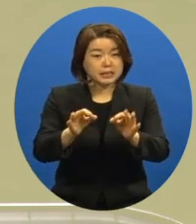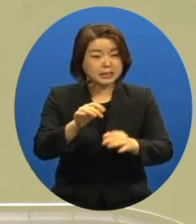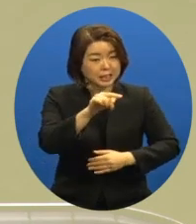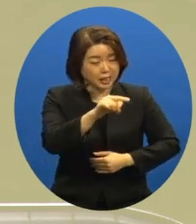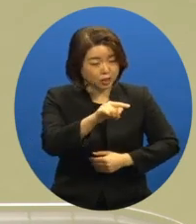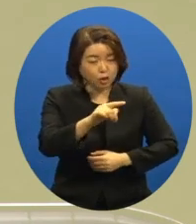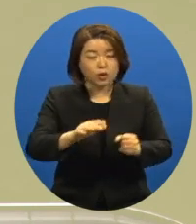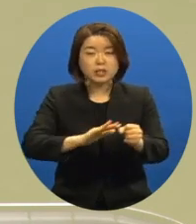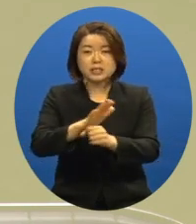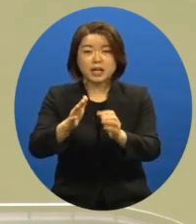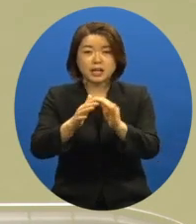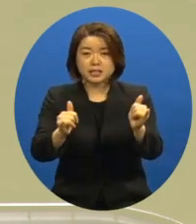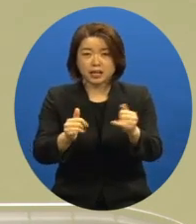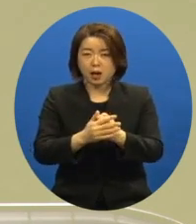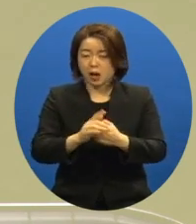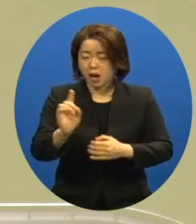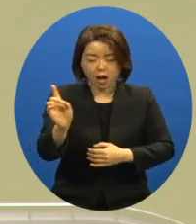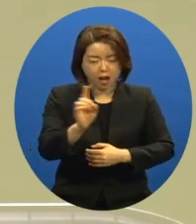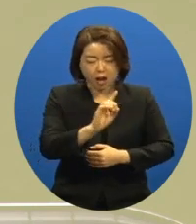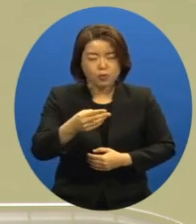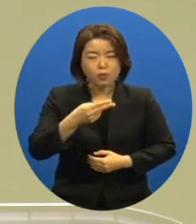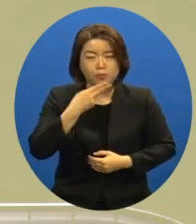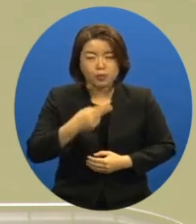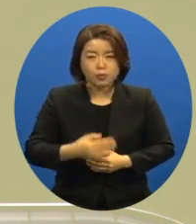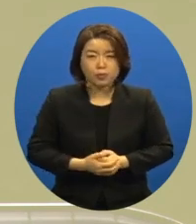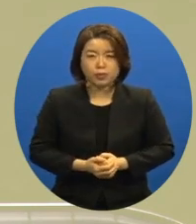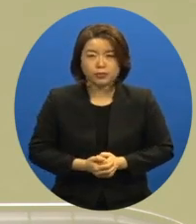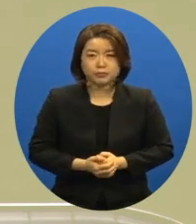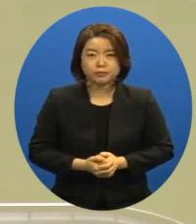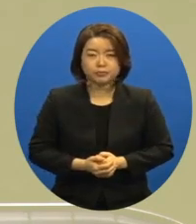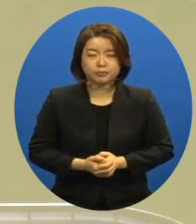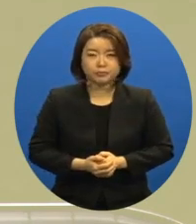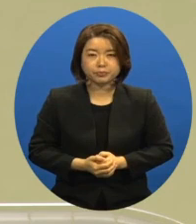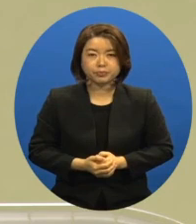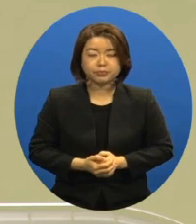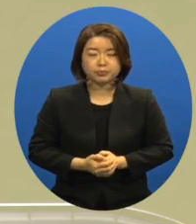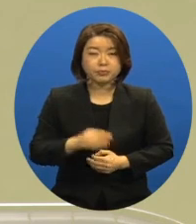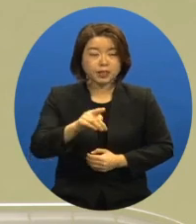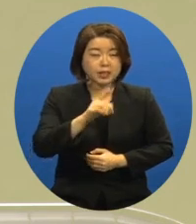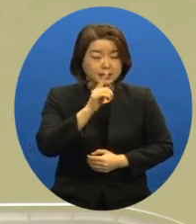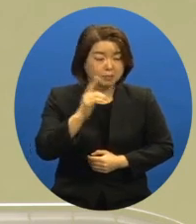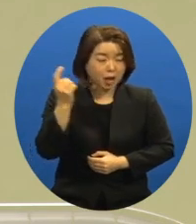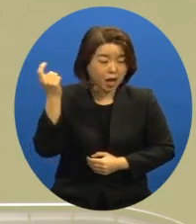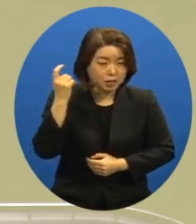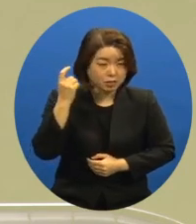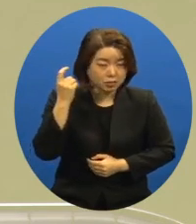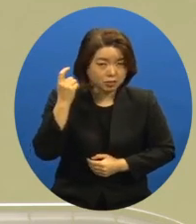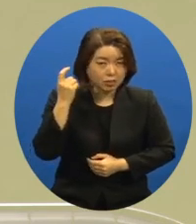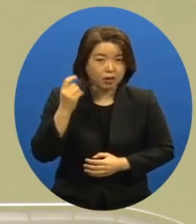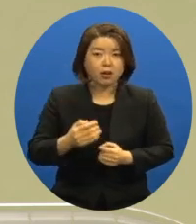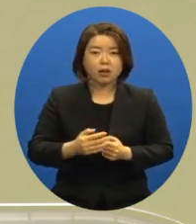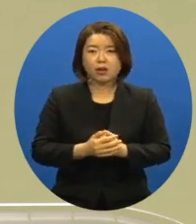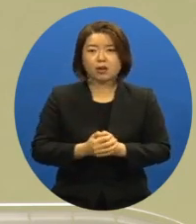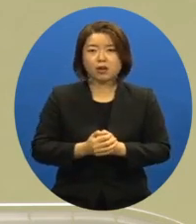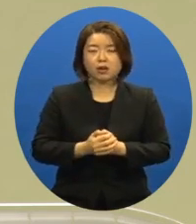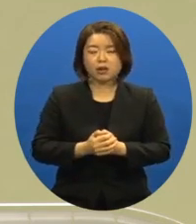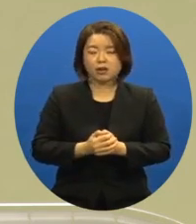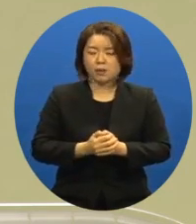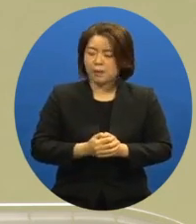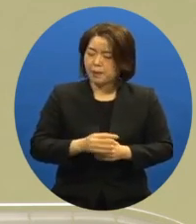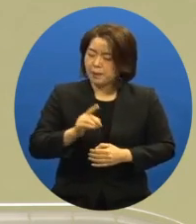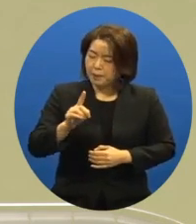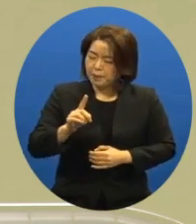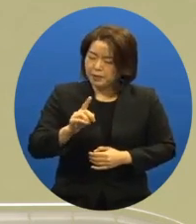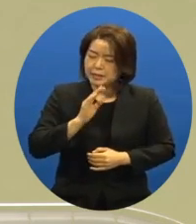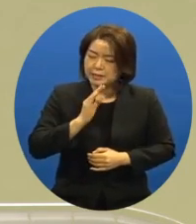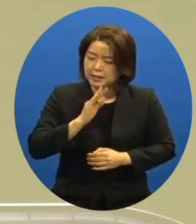너를 사랑하는 사람은 아무도 없어. 그 말을 듣는데 전혀 사실이